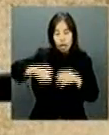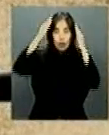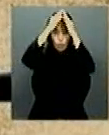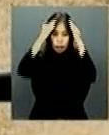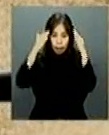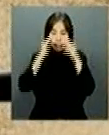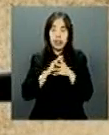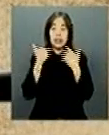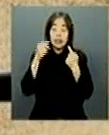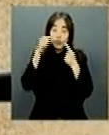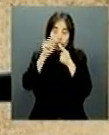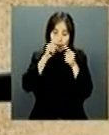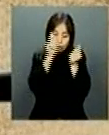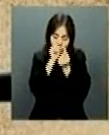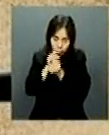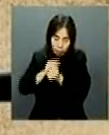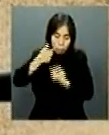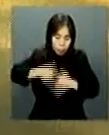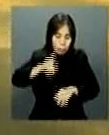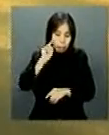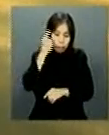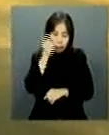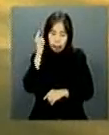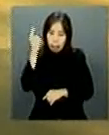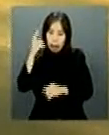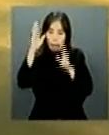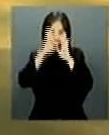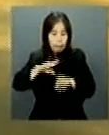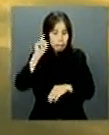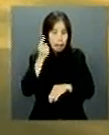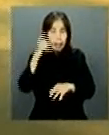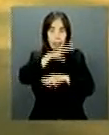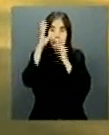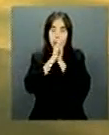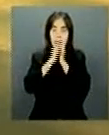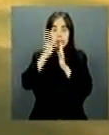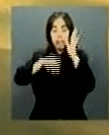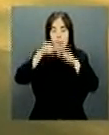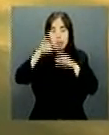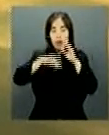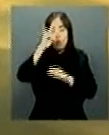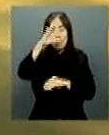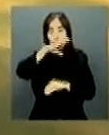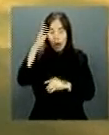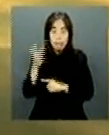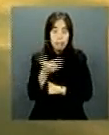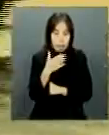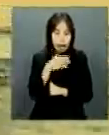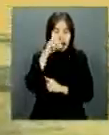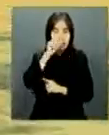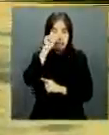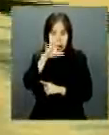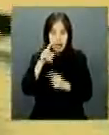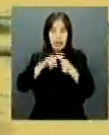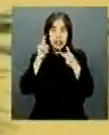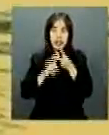ค้นพบล่าสุดประกอบไปด้วยสัตว์พื้นถิ่นกว่า100ชนิดนะคะสัตว์เลื้อยคลาน28ชนิดปลา25ชนิดและสัตว์ครึ่งบก